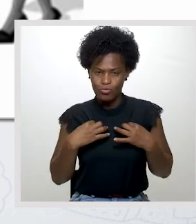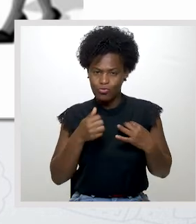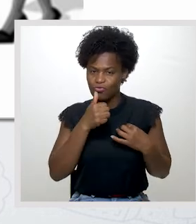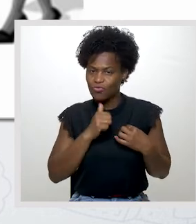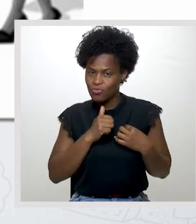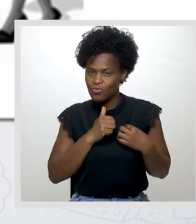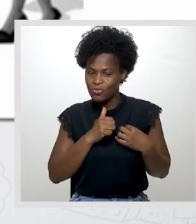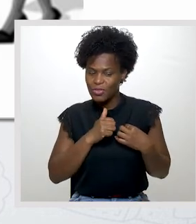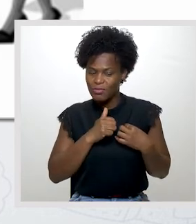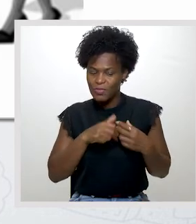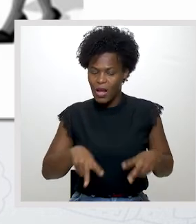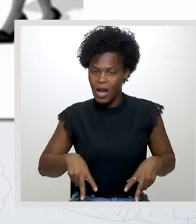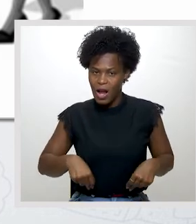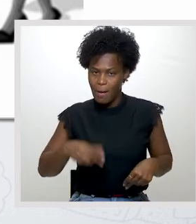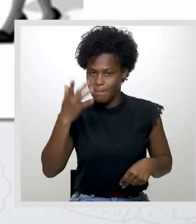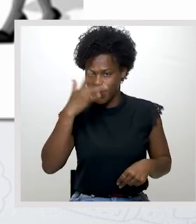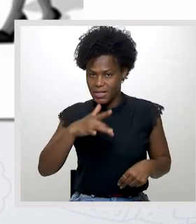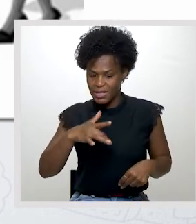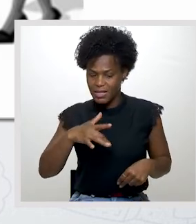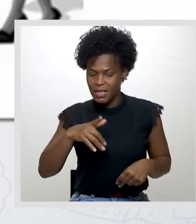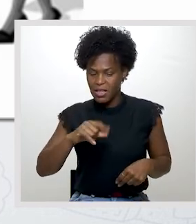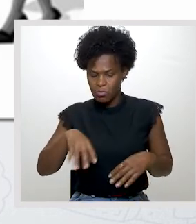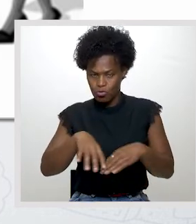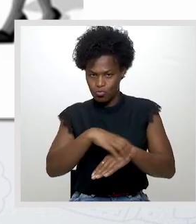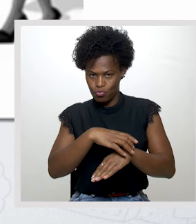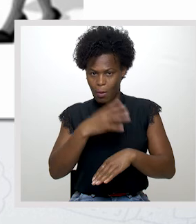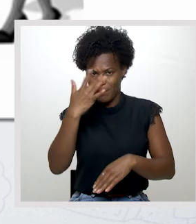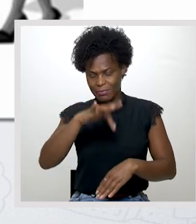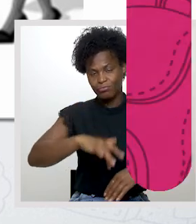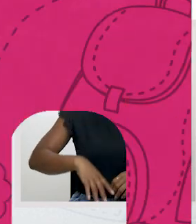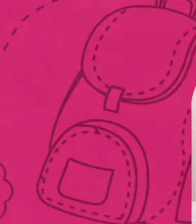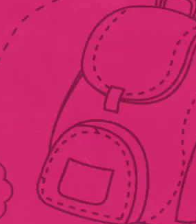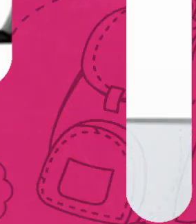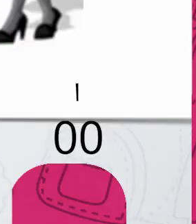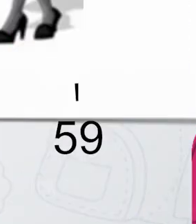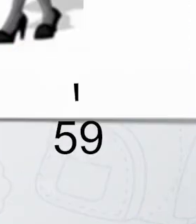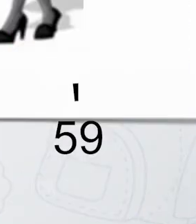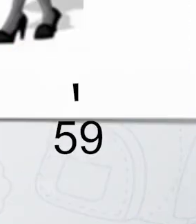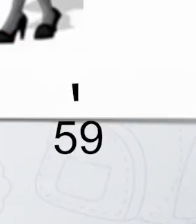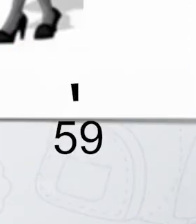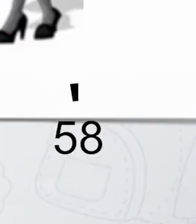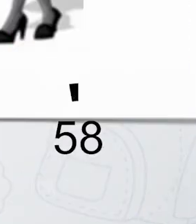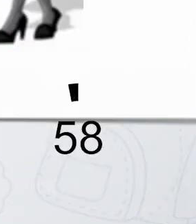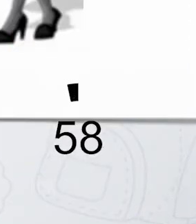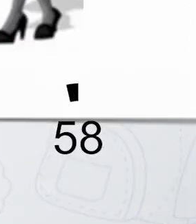rouge, un pantalon noir et des chaussures noires.